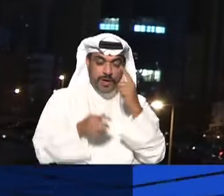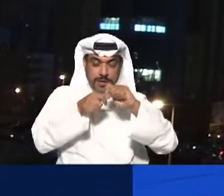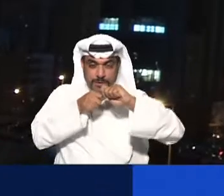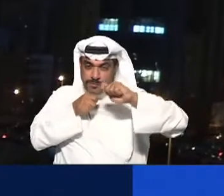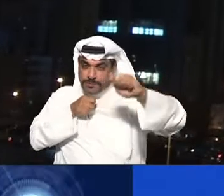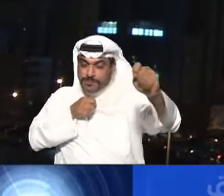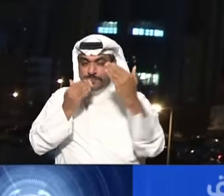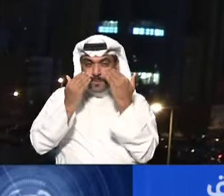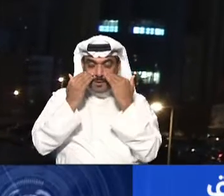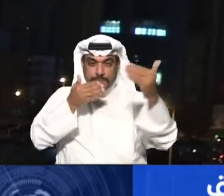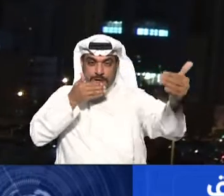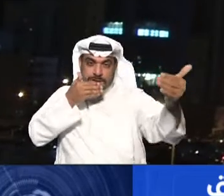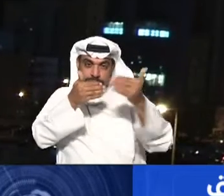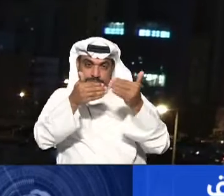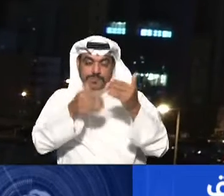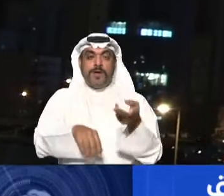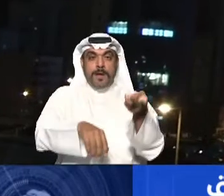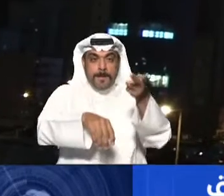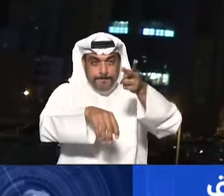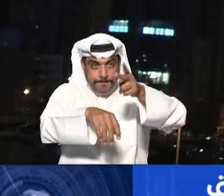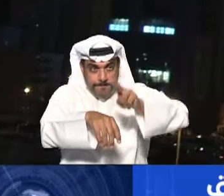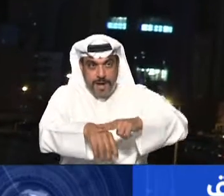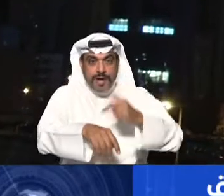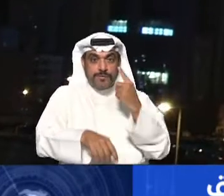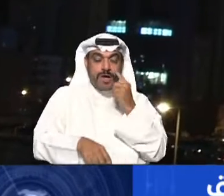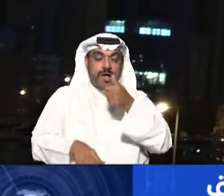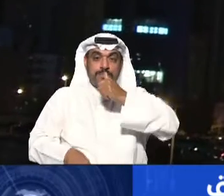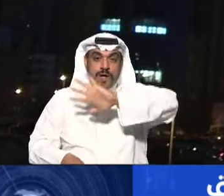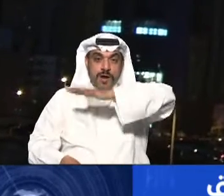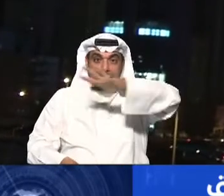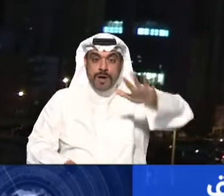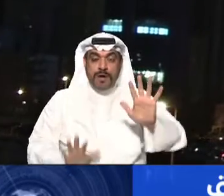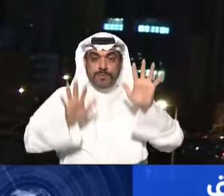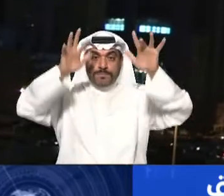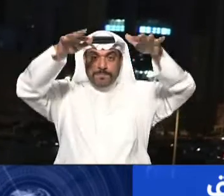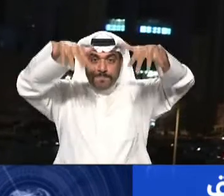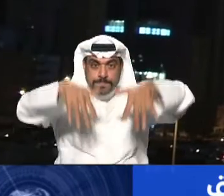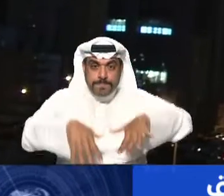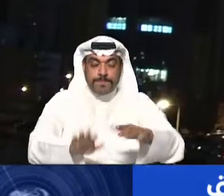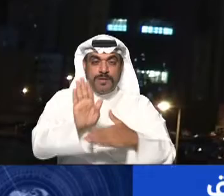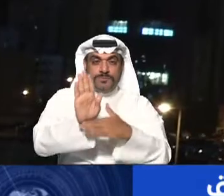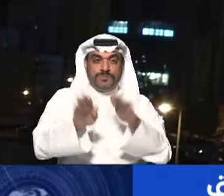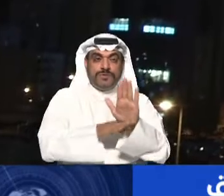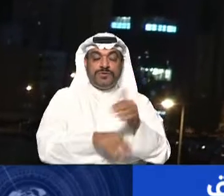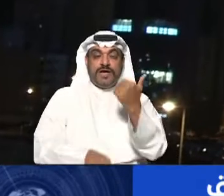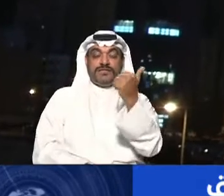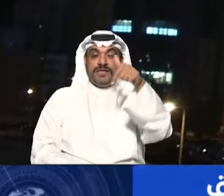المناطق، كما يبلغ ارتفاع الموج حوالي 6 أقدام.